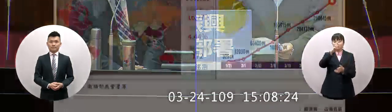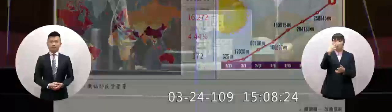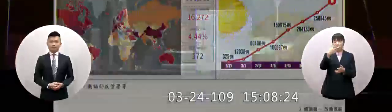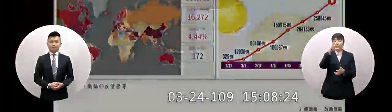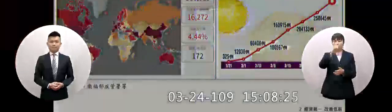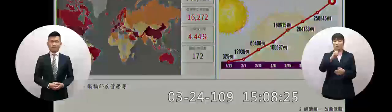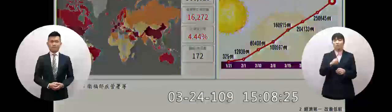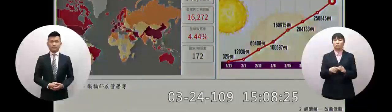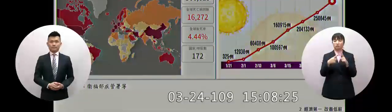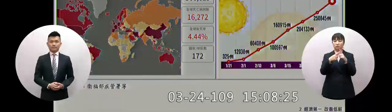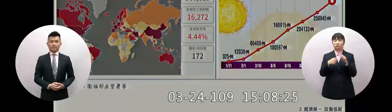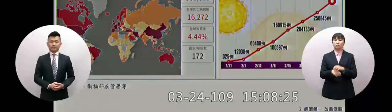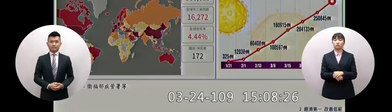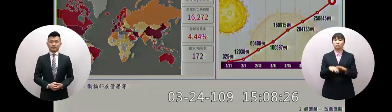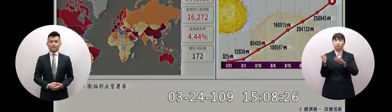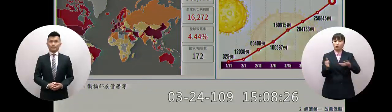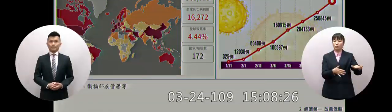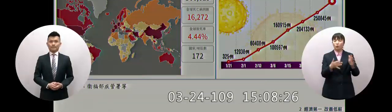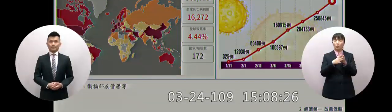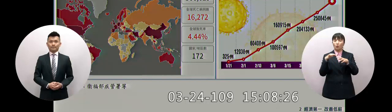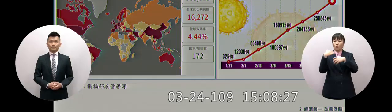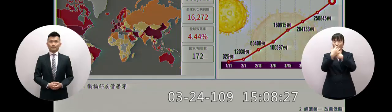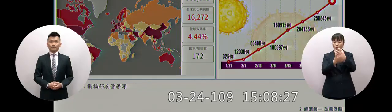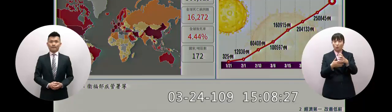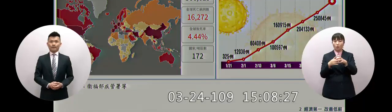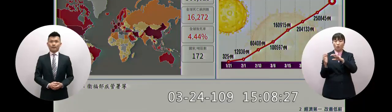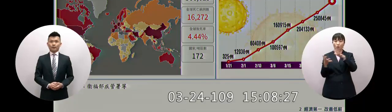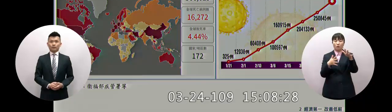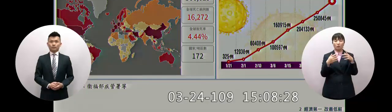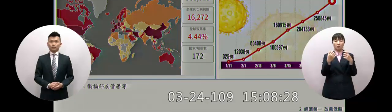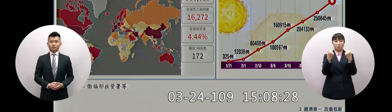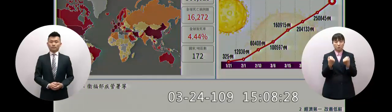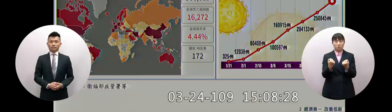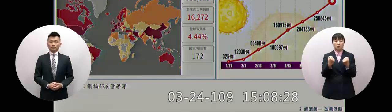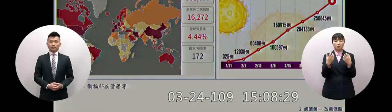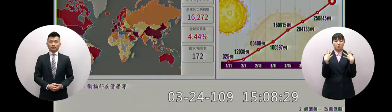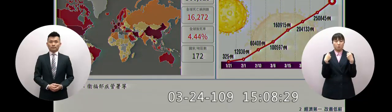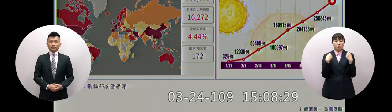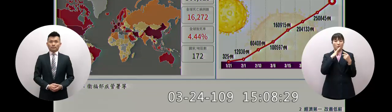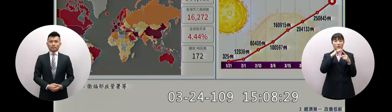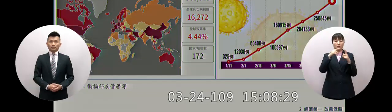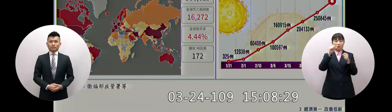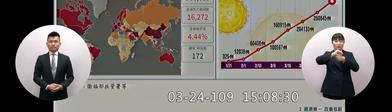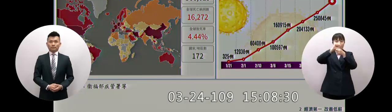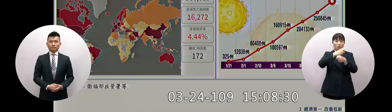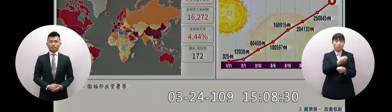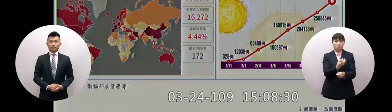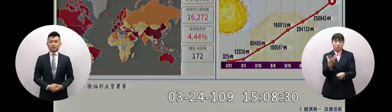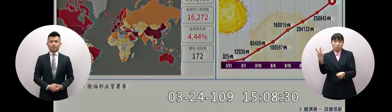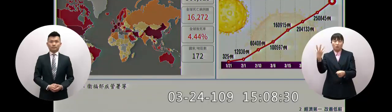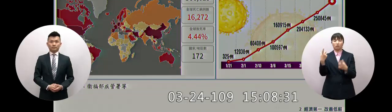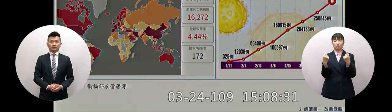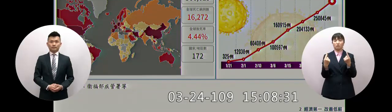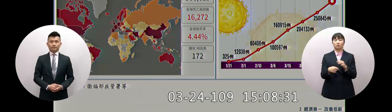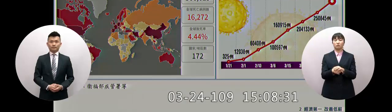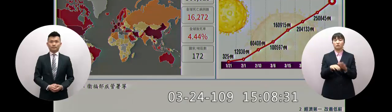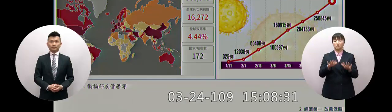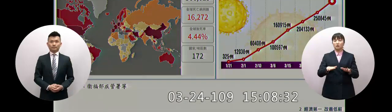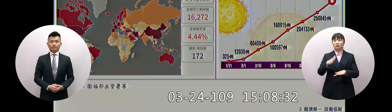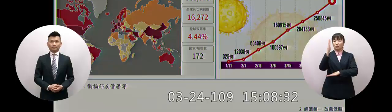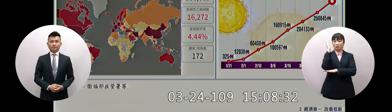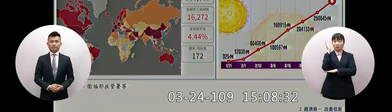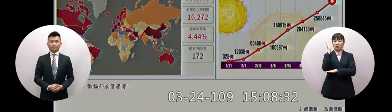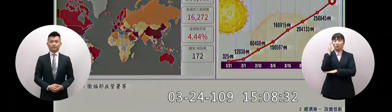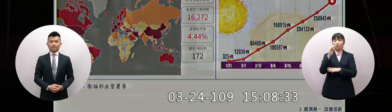37万，那另外全球还在直线上升中，所以政